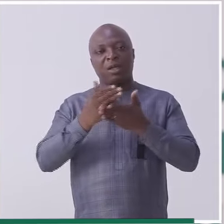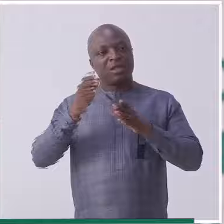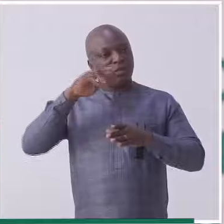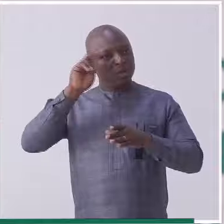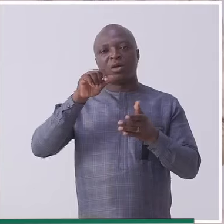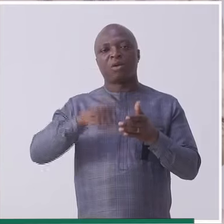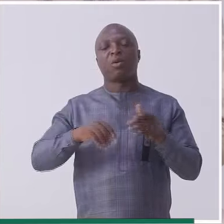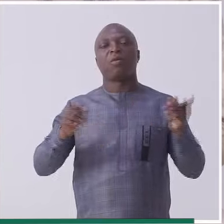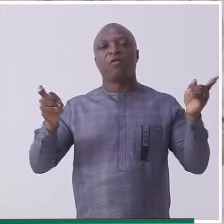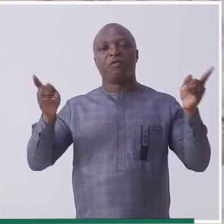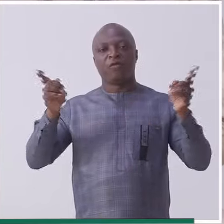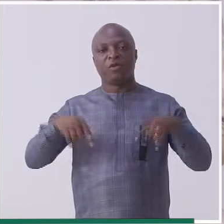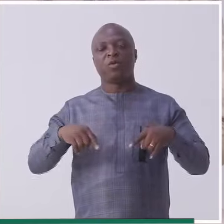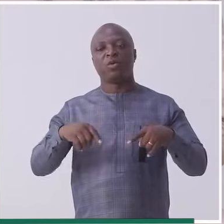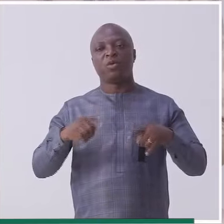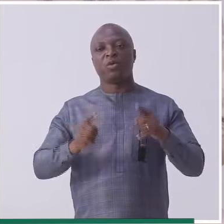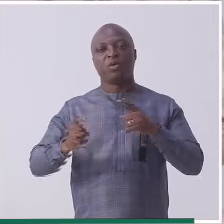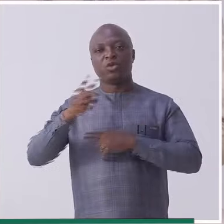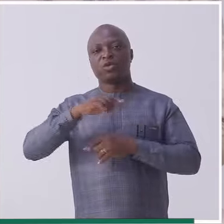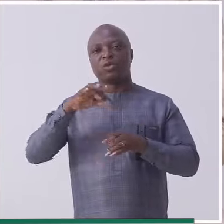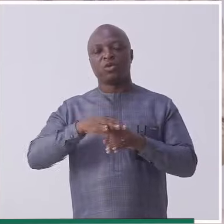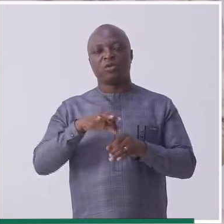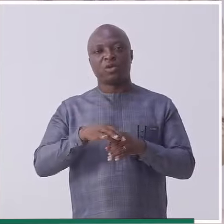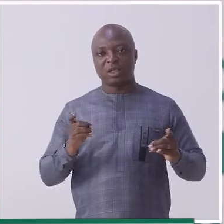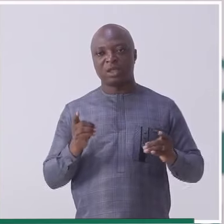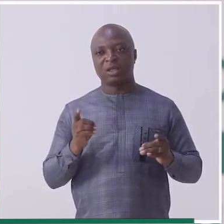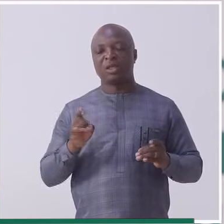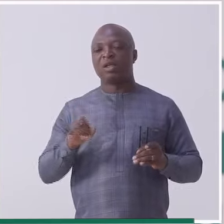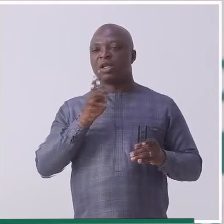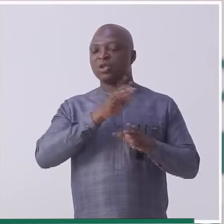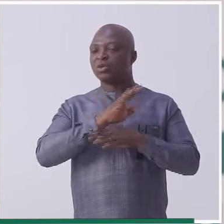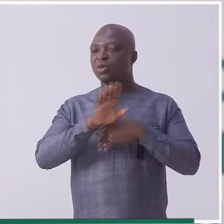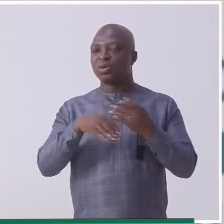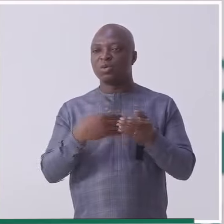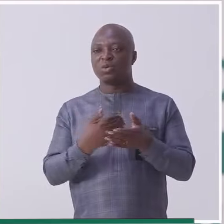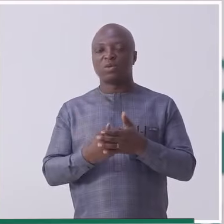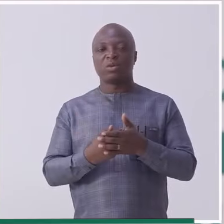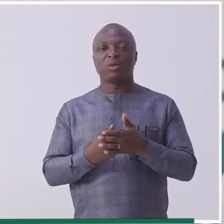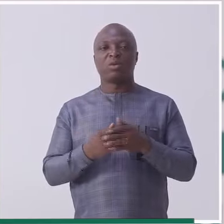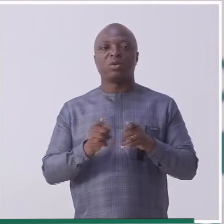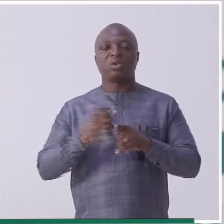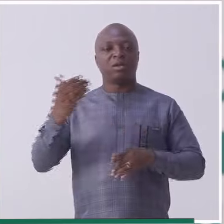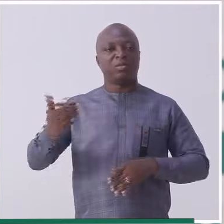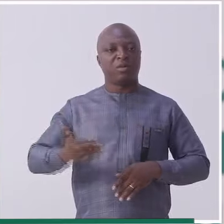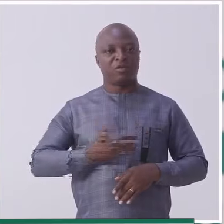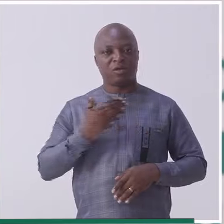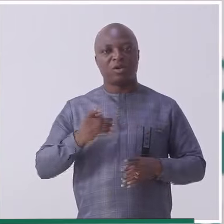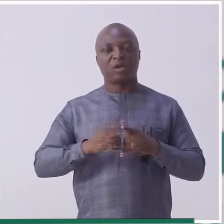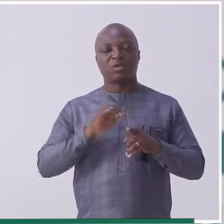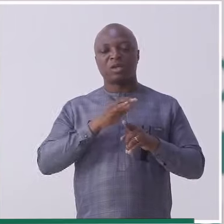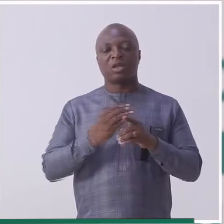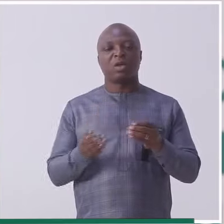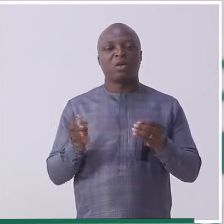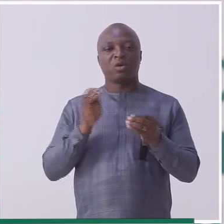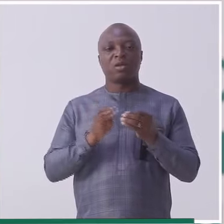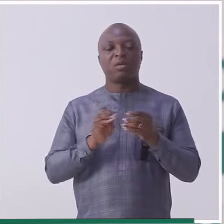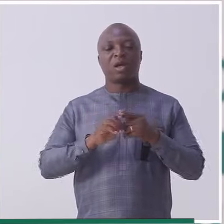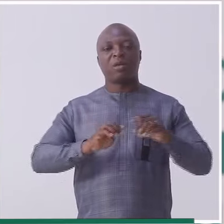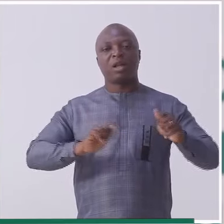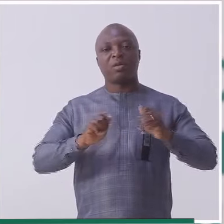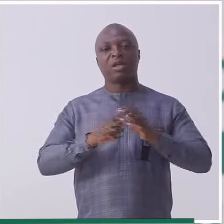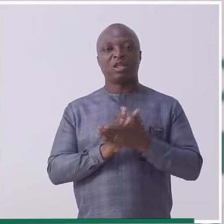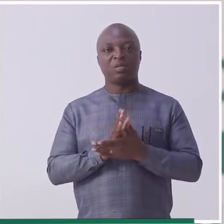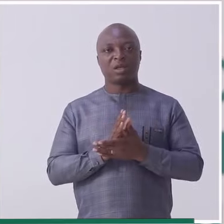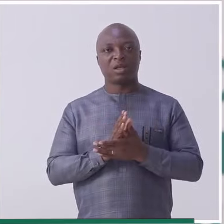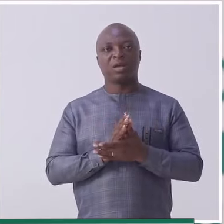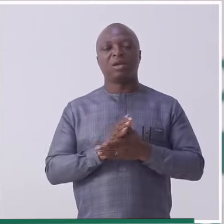font partie du jeu démocratique. Ils sont tout à fait bienvenus en ce qu'ils contribuent à une animation